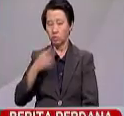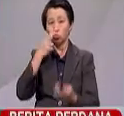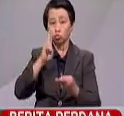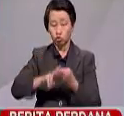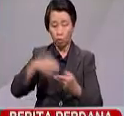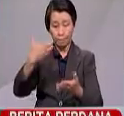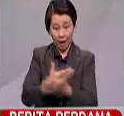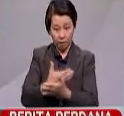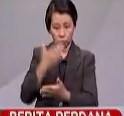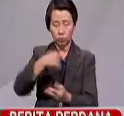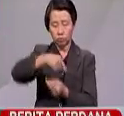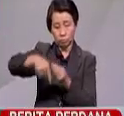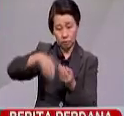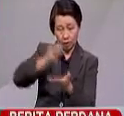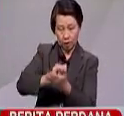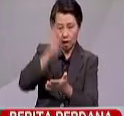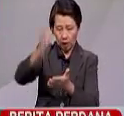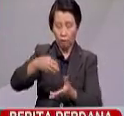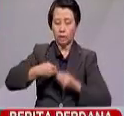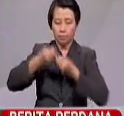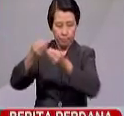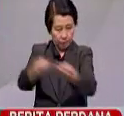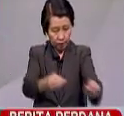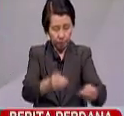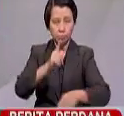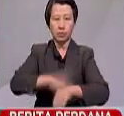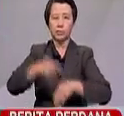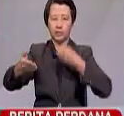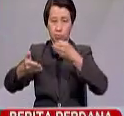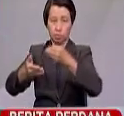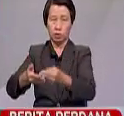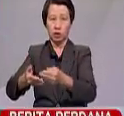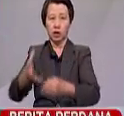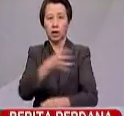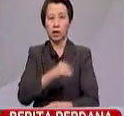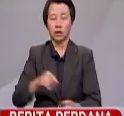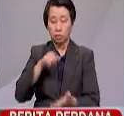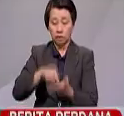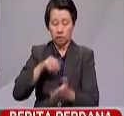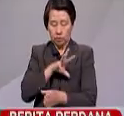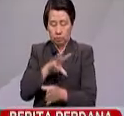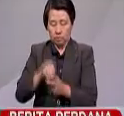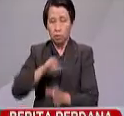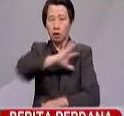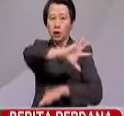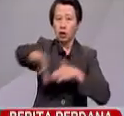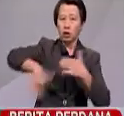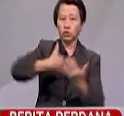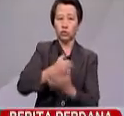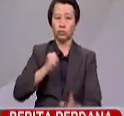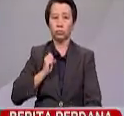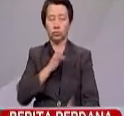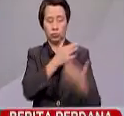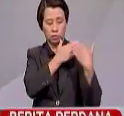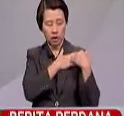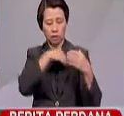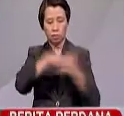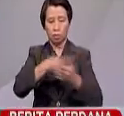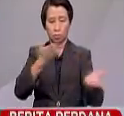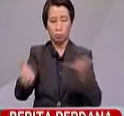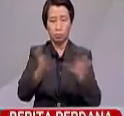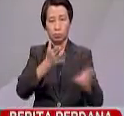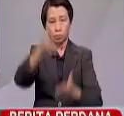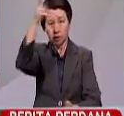baharu mengenai perkara itu akan dikeluarkan dalam masa terdekat dan ia melibatkan semua perjawatan dalam perkhidmatan